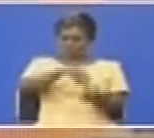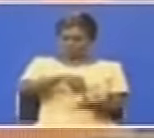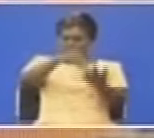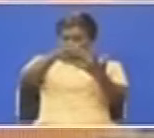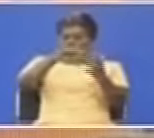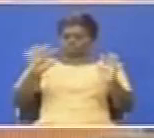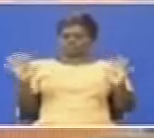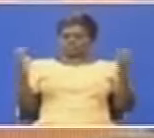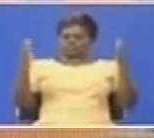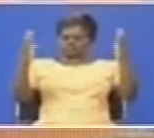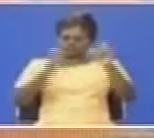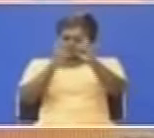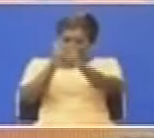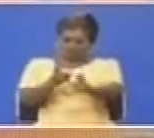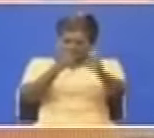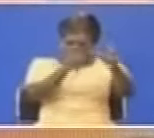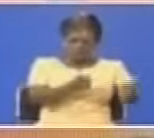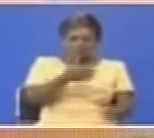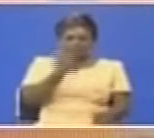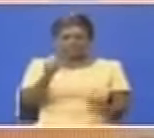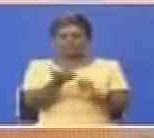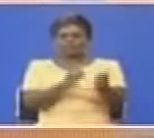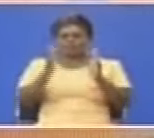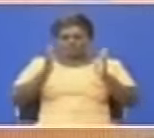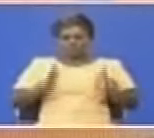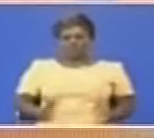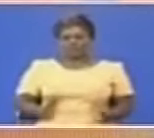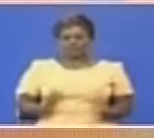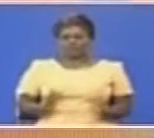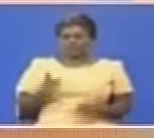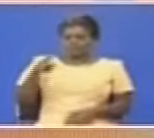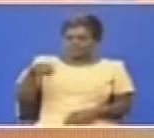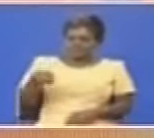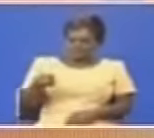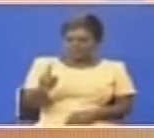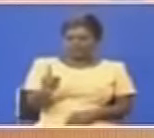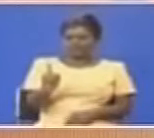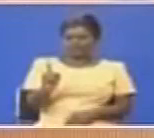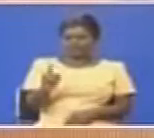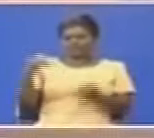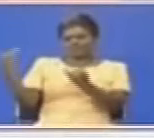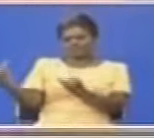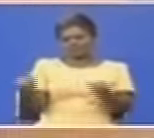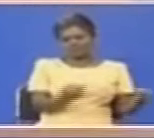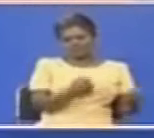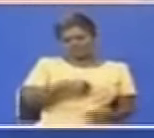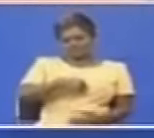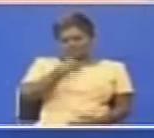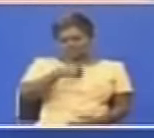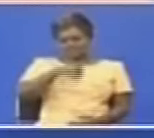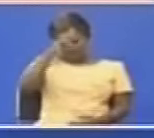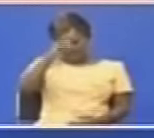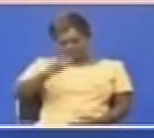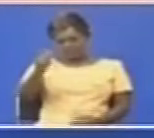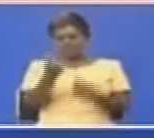watahudhuria hafla ya tuzo za mwanaspoti bora nchini Soya. M'Boma ambaye alialikwa kama mgeni wa heshima,